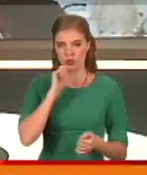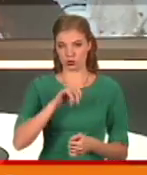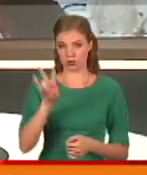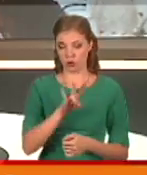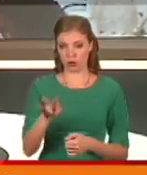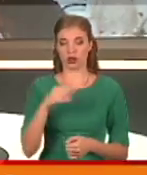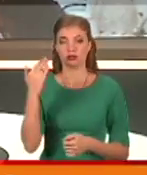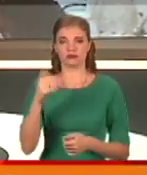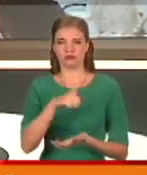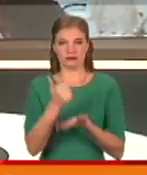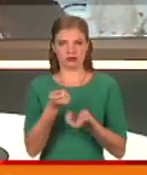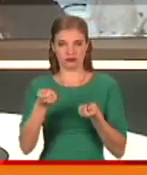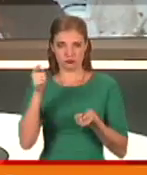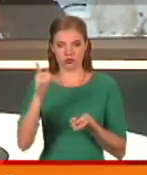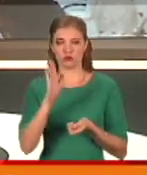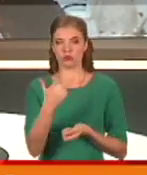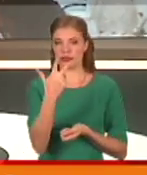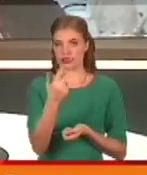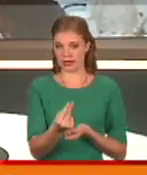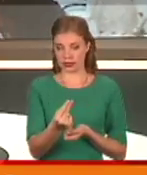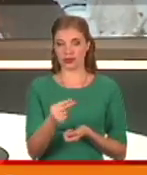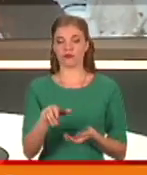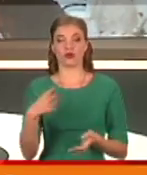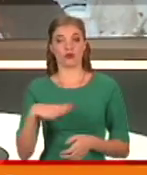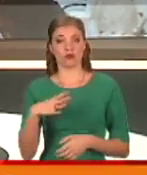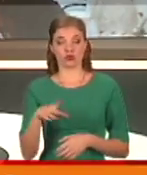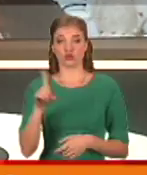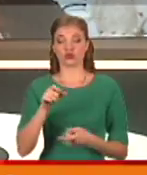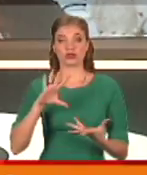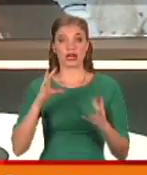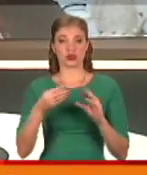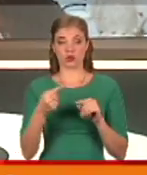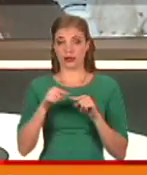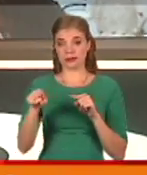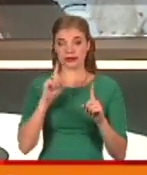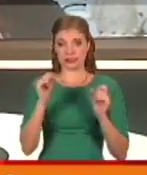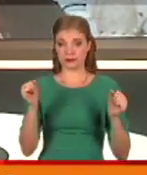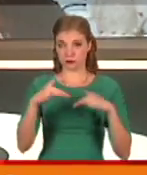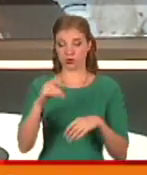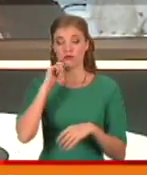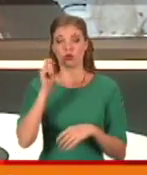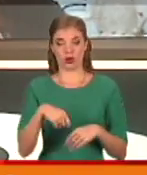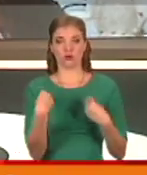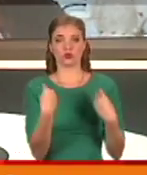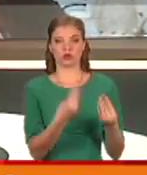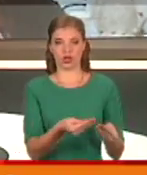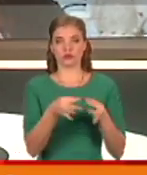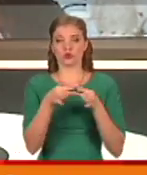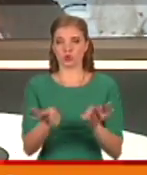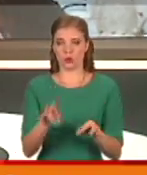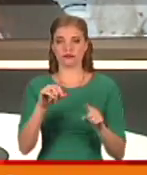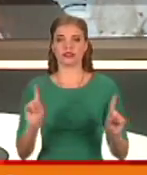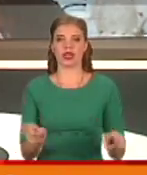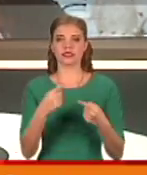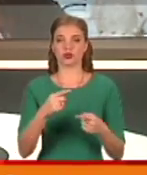Синод Константинопольського патріархату триватиме 3 дні. Очікують, що за результатами цих зборів Україні нададуть дозвіл